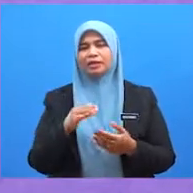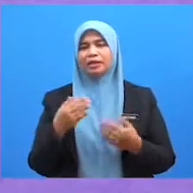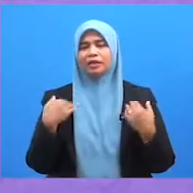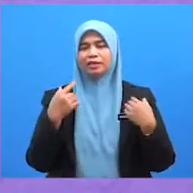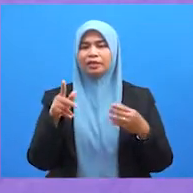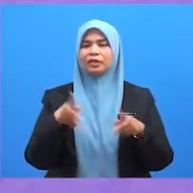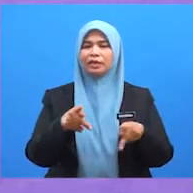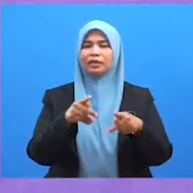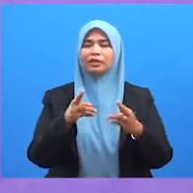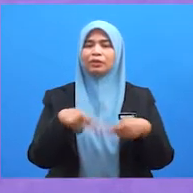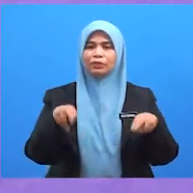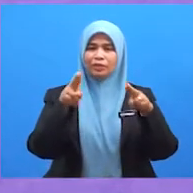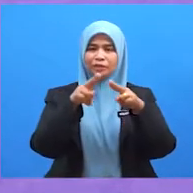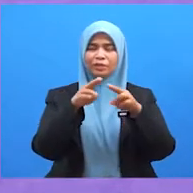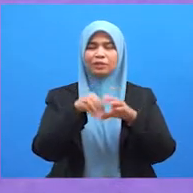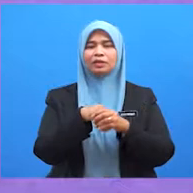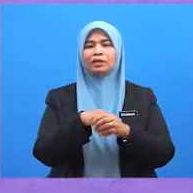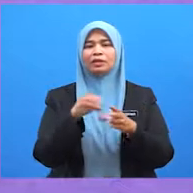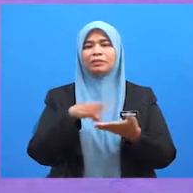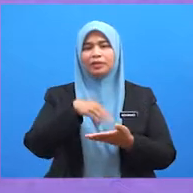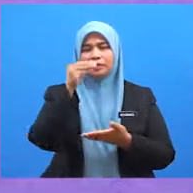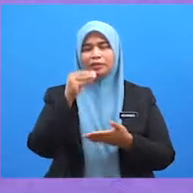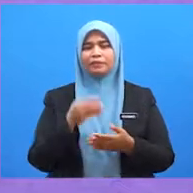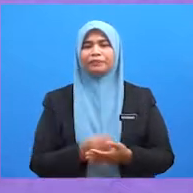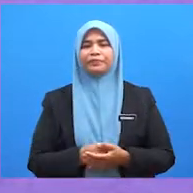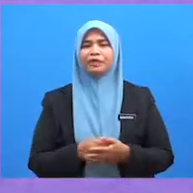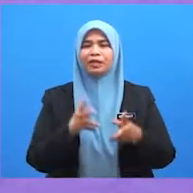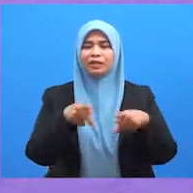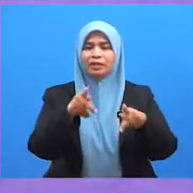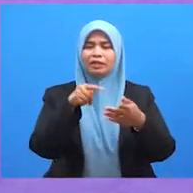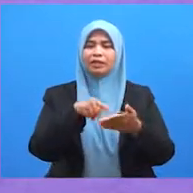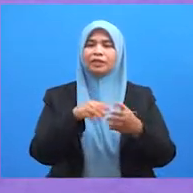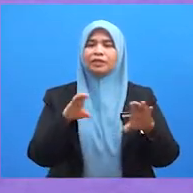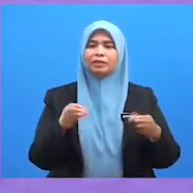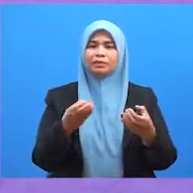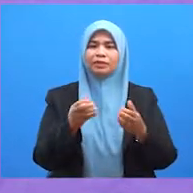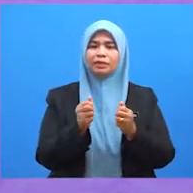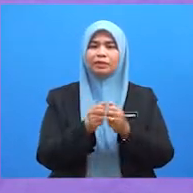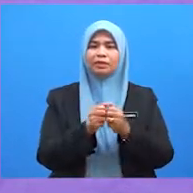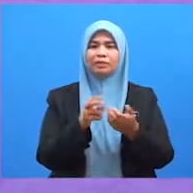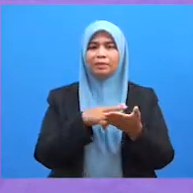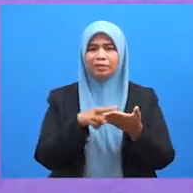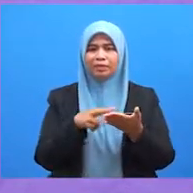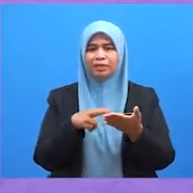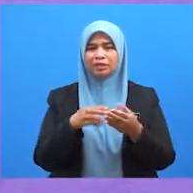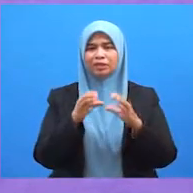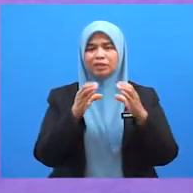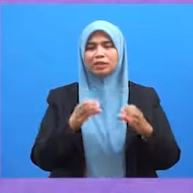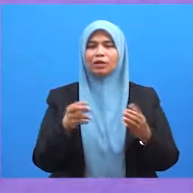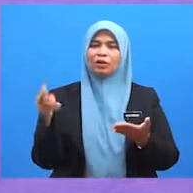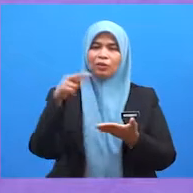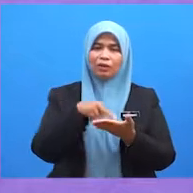pembelajaran. Kaedah ini dilaksanakan dengan membaca secara